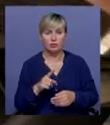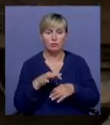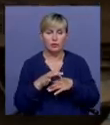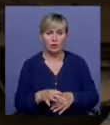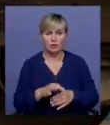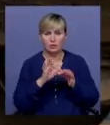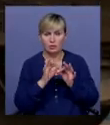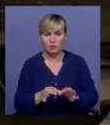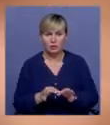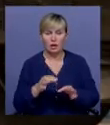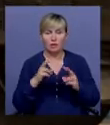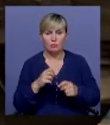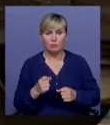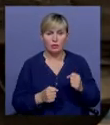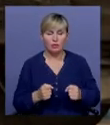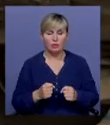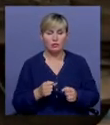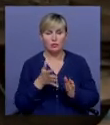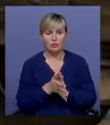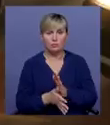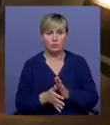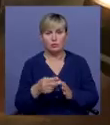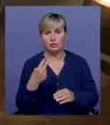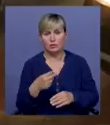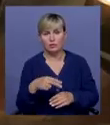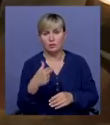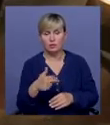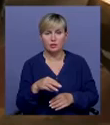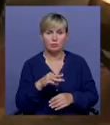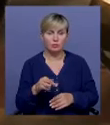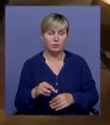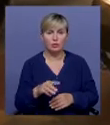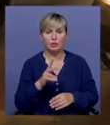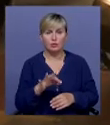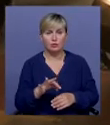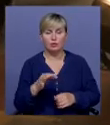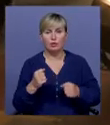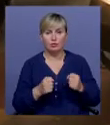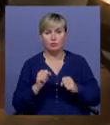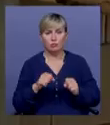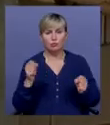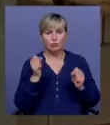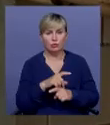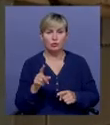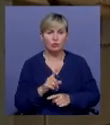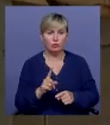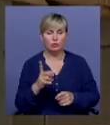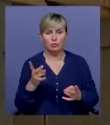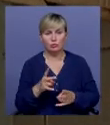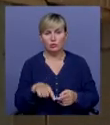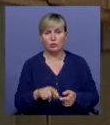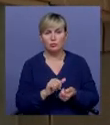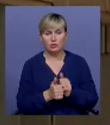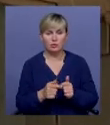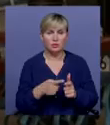досконального осмотра машина отнимает не больше 20-30 минут зато автолюбитель сможет узнать что именно нужно заменить